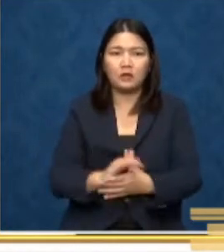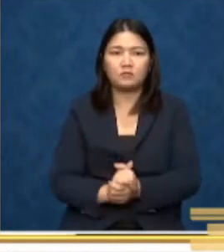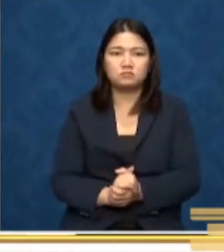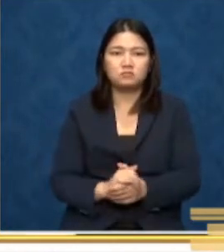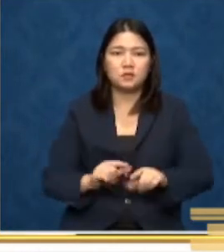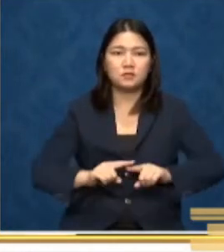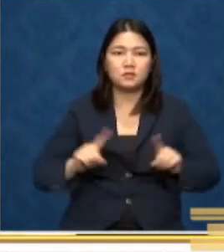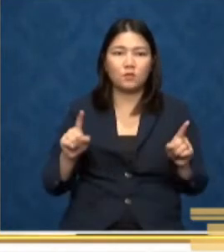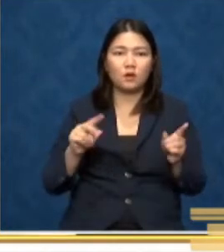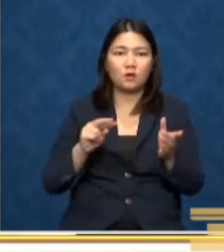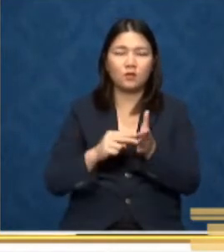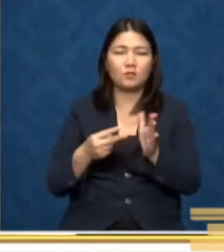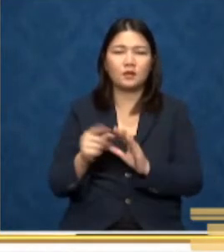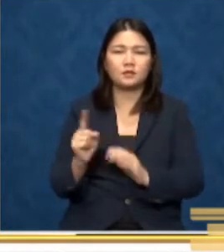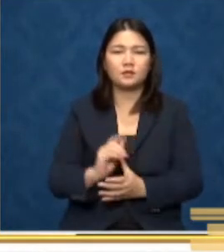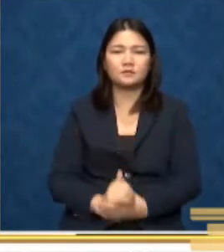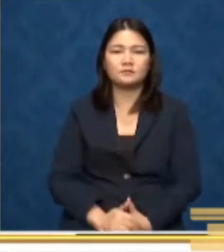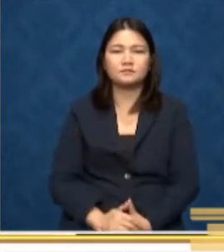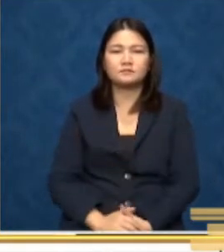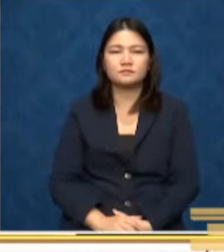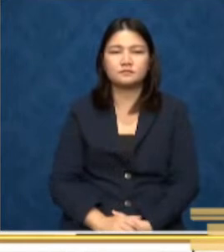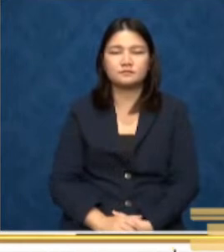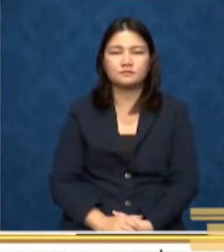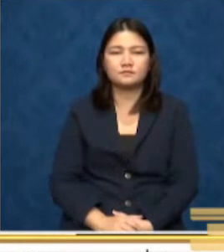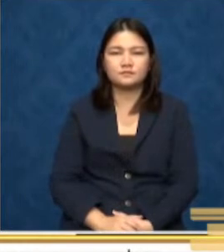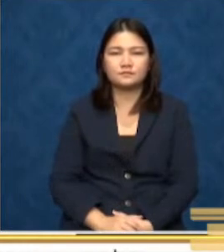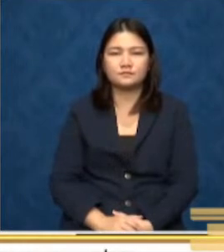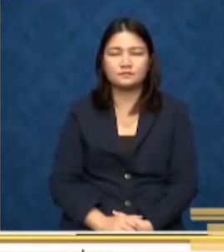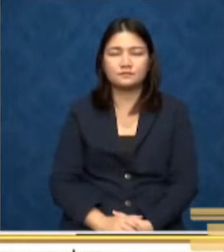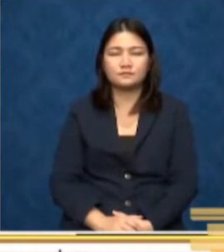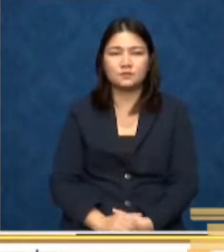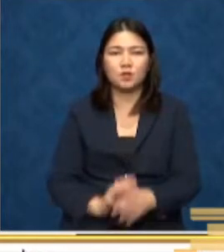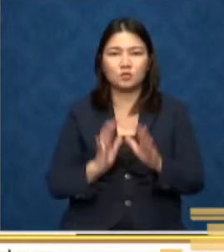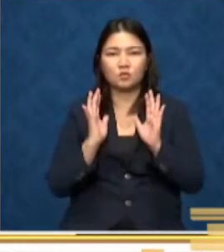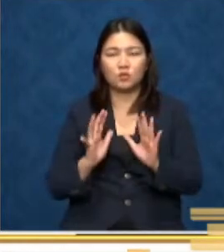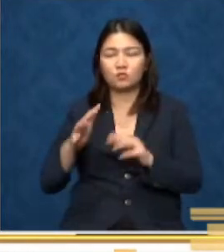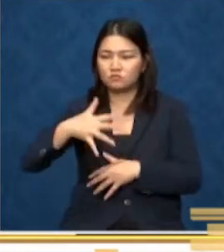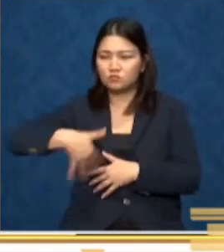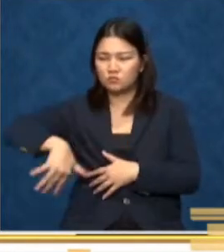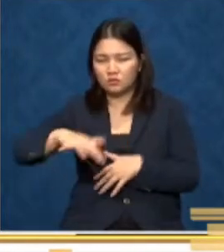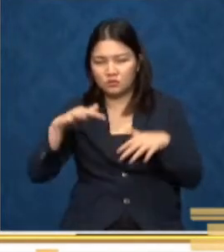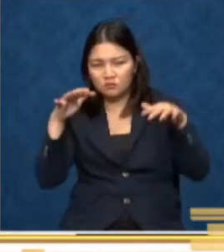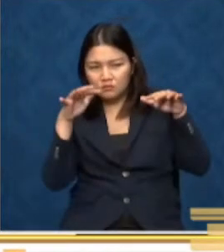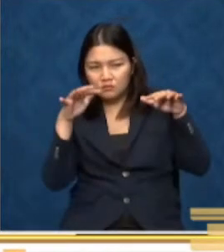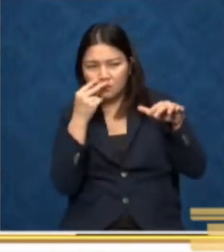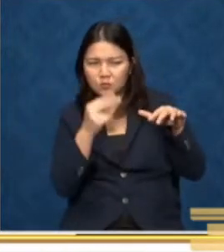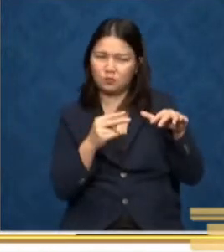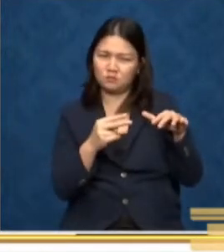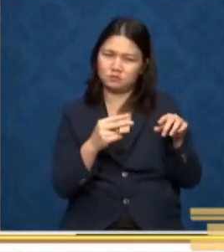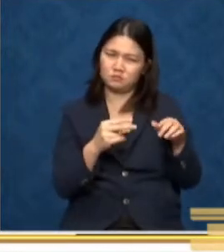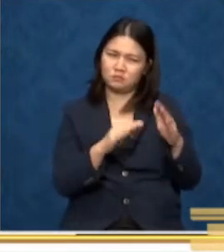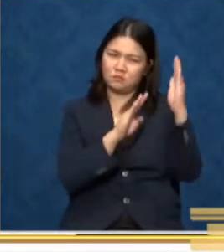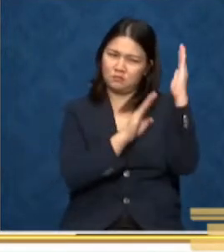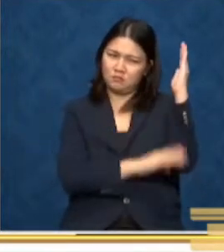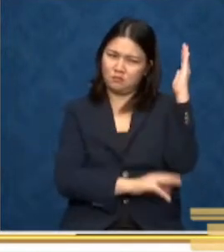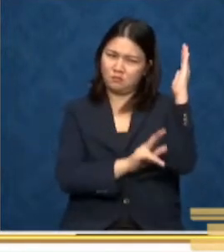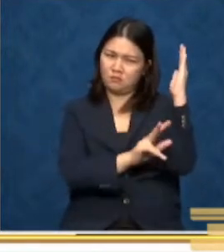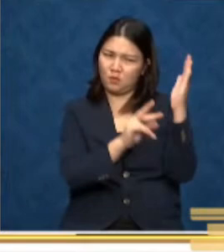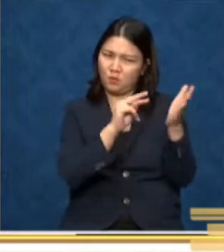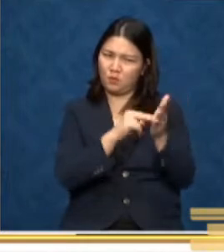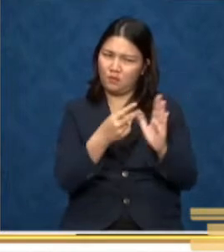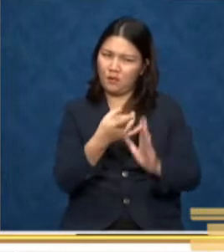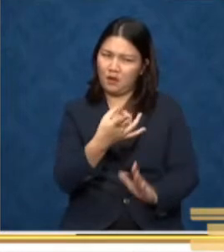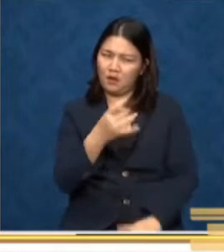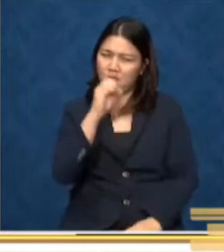ที่อยู่โดยสายตาของคนส่วนใหญ่ไม่ค่อยเข้าใจเขาความไม่เข้าใจตรงนี้นะ